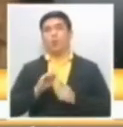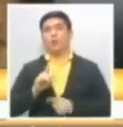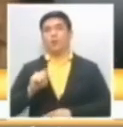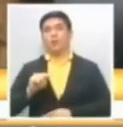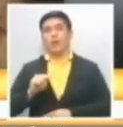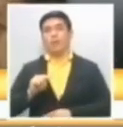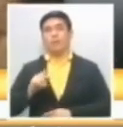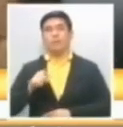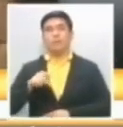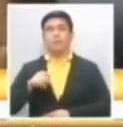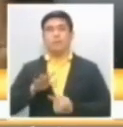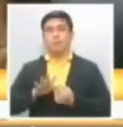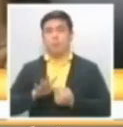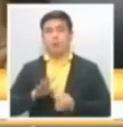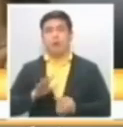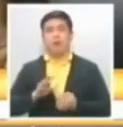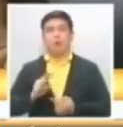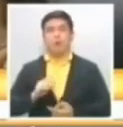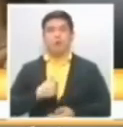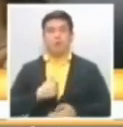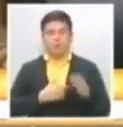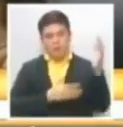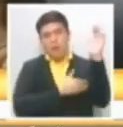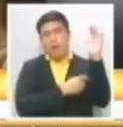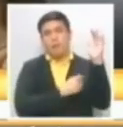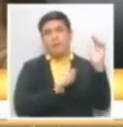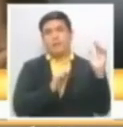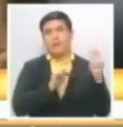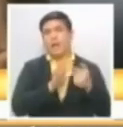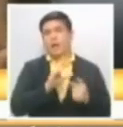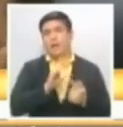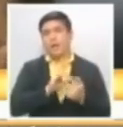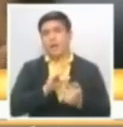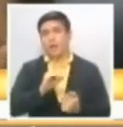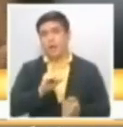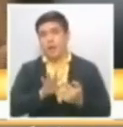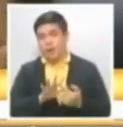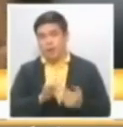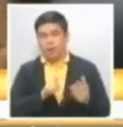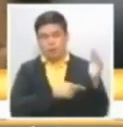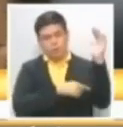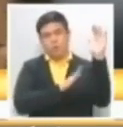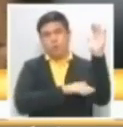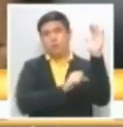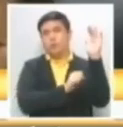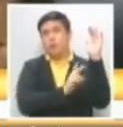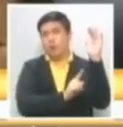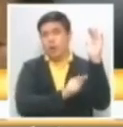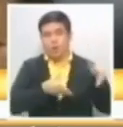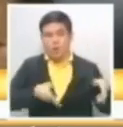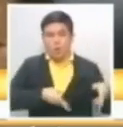ของคลองอุตเภานั้นเริ่มต้นจากอำเภอสะเดาผ่านอำเภอหาดใหญ่ลงสู่ทะเลสาบสงขลาที่อำเภอบ